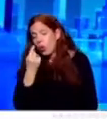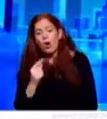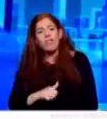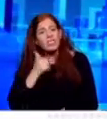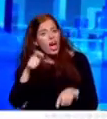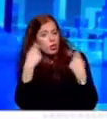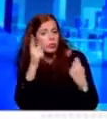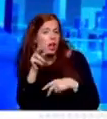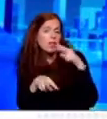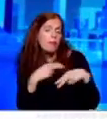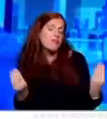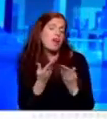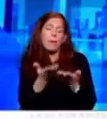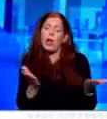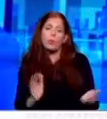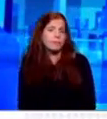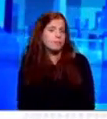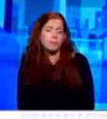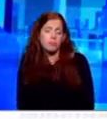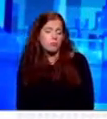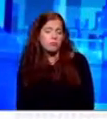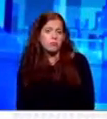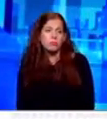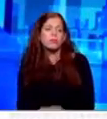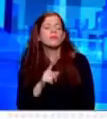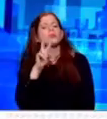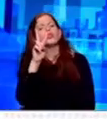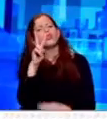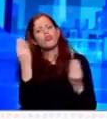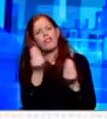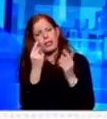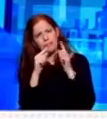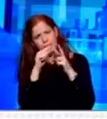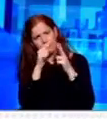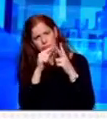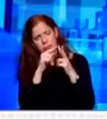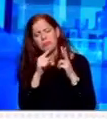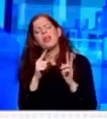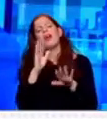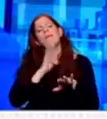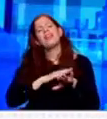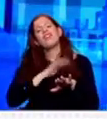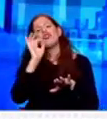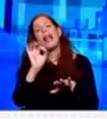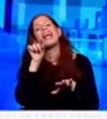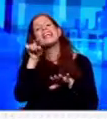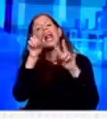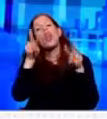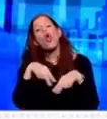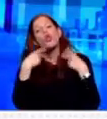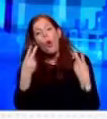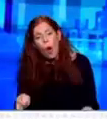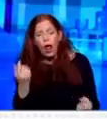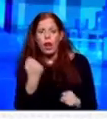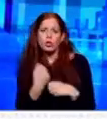לטפל בדברים האלה. ויפה שעה אחת קודם. יש פה שני דברים. בתוקף תפקיד שלה היא לא יכולה